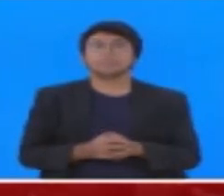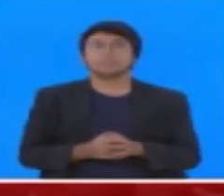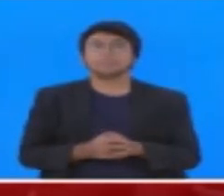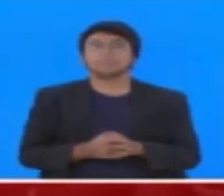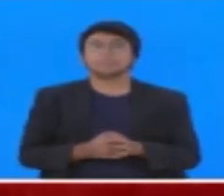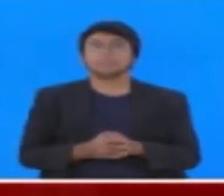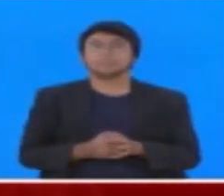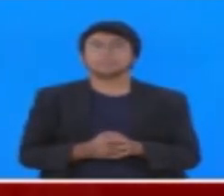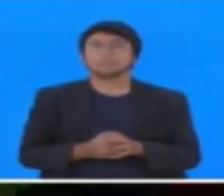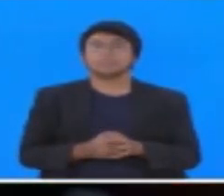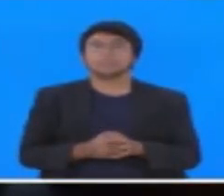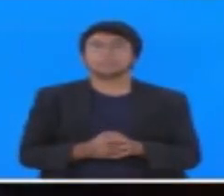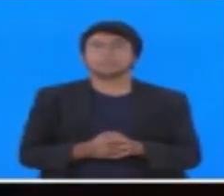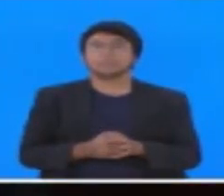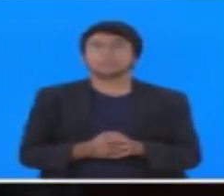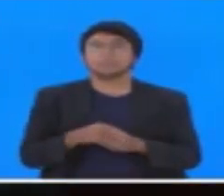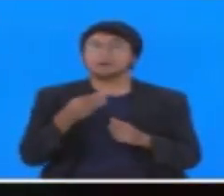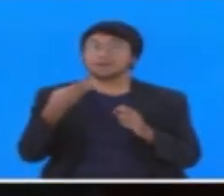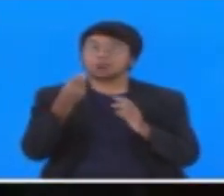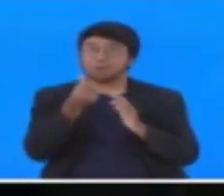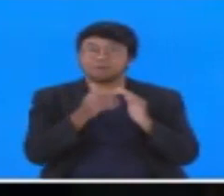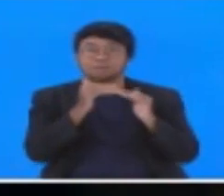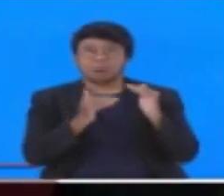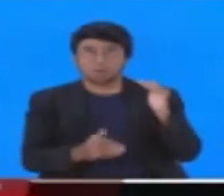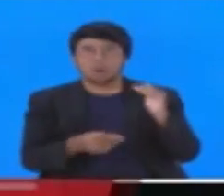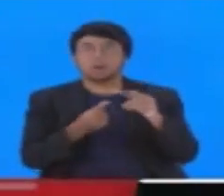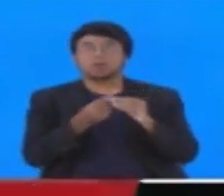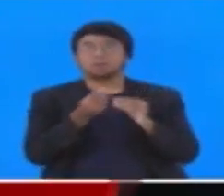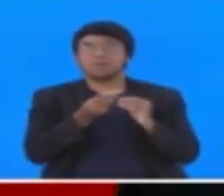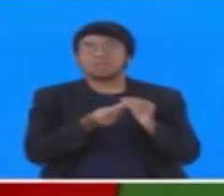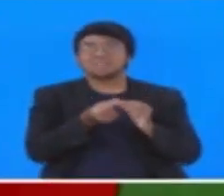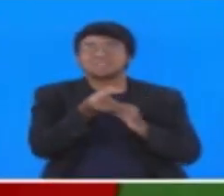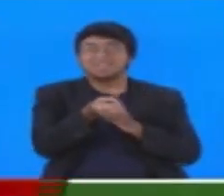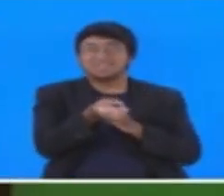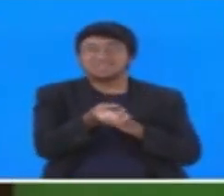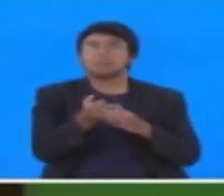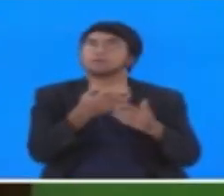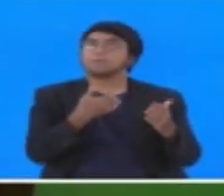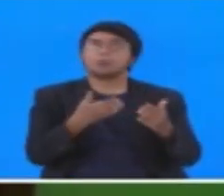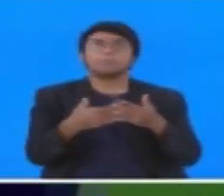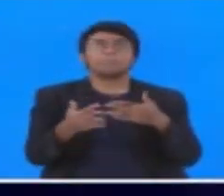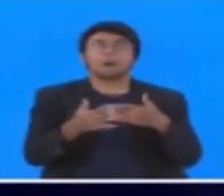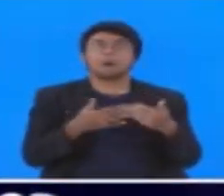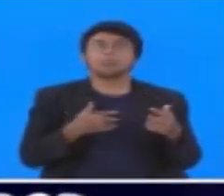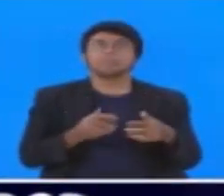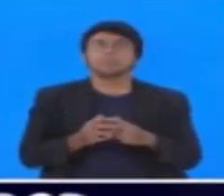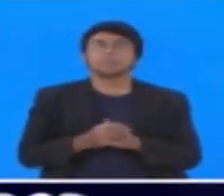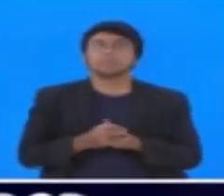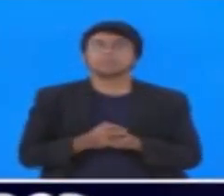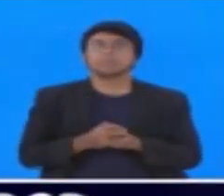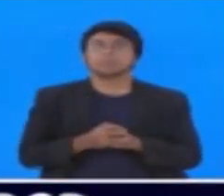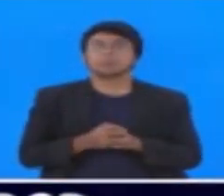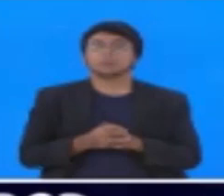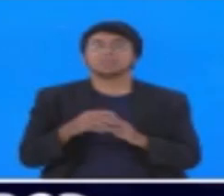ke bawah ya. Hingga kini, Tatang masih memiliki mimpi untuk mengembangkan sekolah luar biasa yang sudah ia bangun. Ia berharap seluruh anak